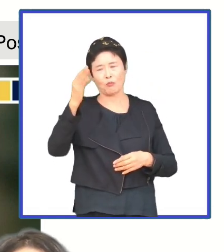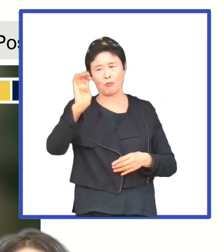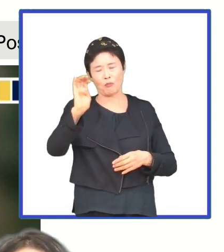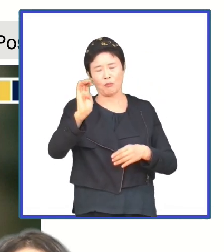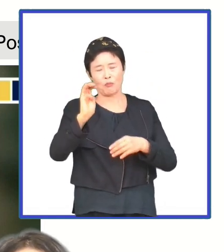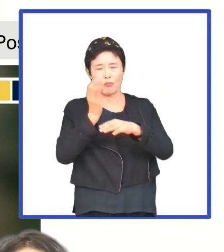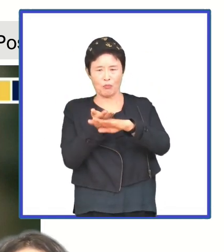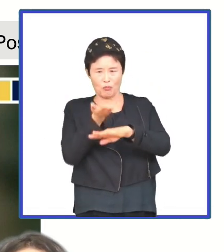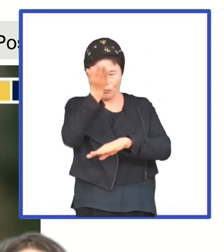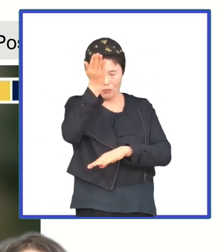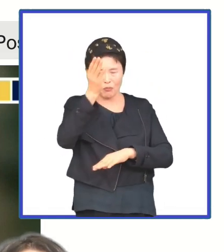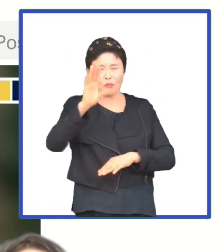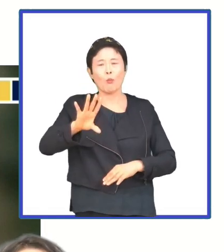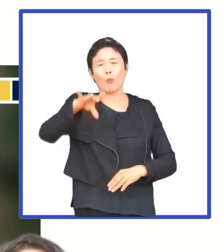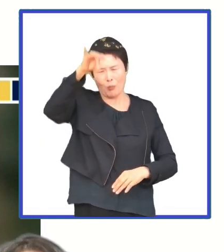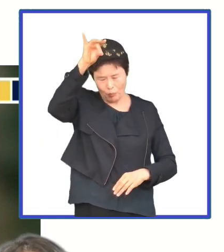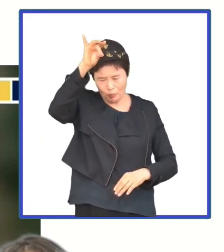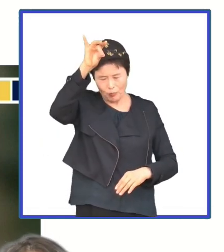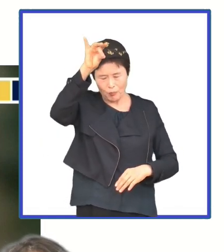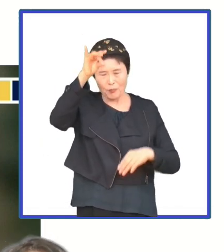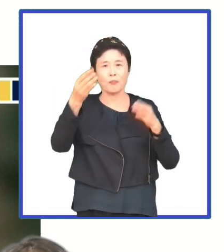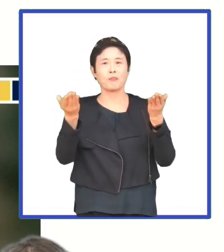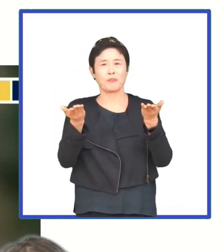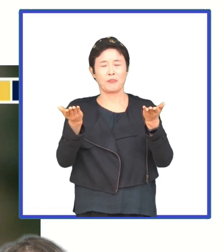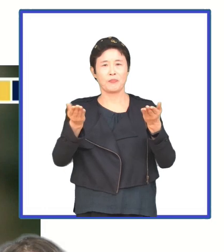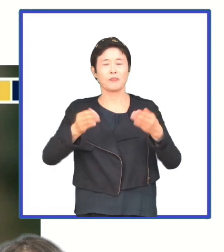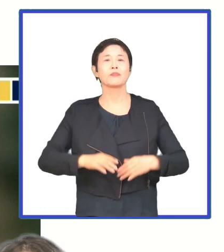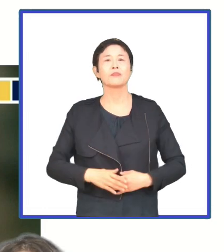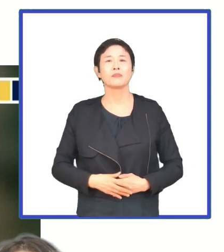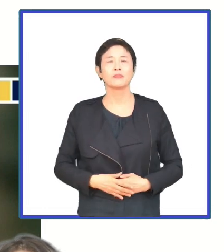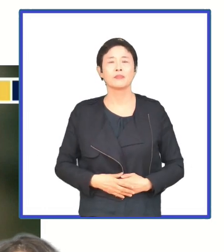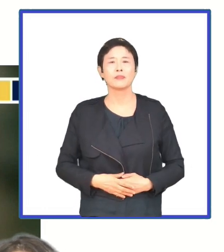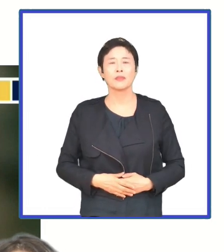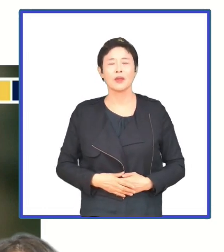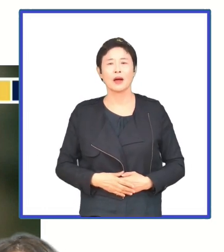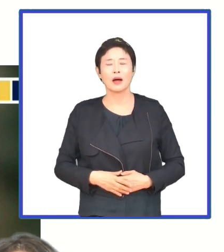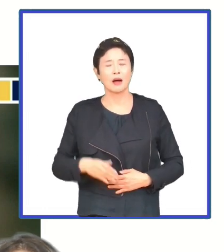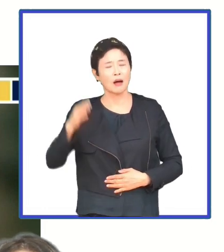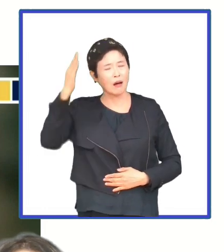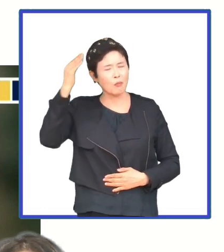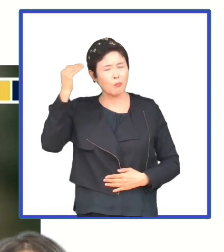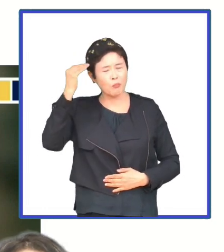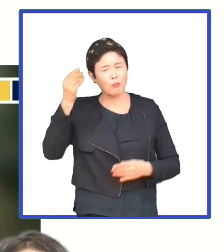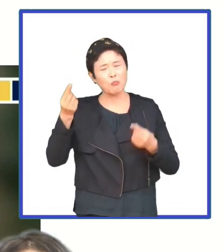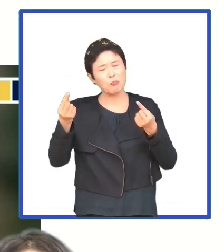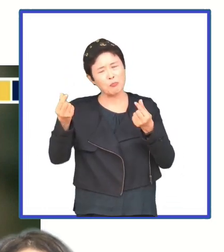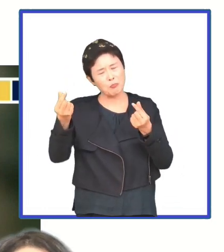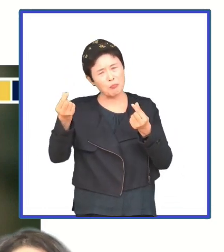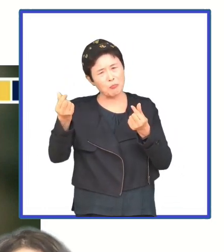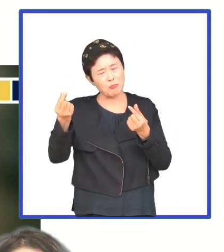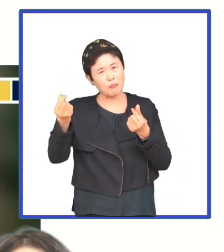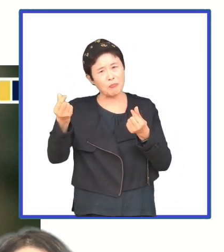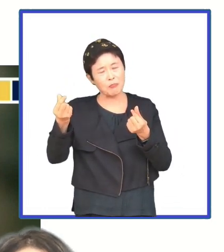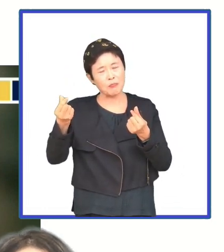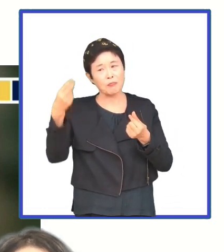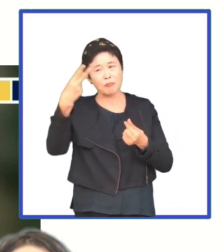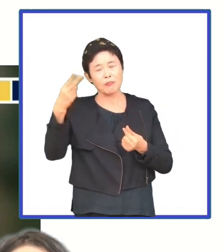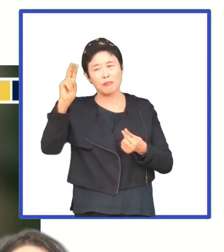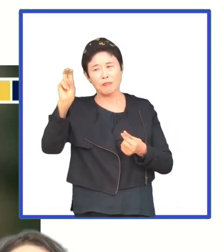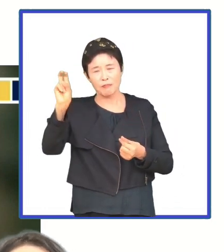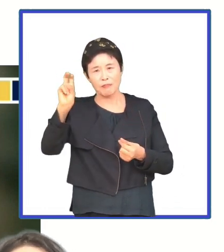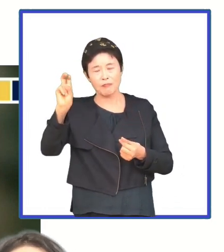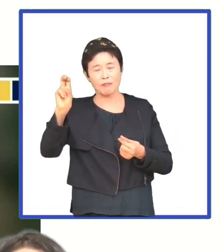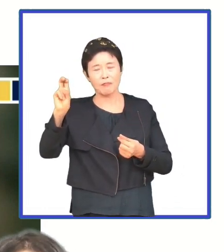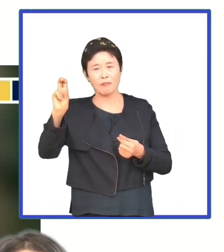일이었다고 합니다. 사실 우리나라도 비슷한 일이 있었죠. 2020년 제11호 태풍 흰남노에